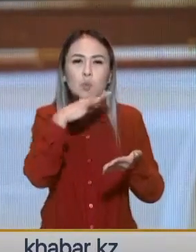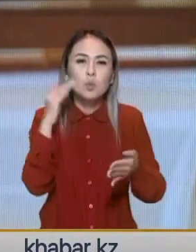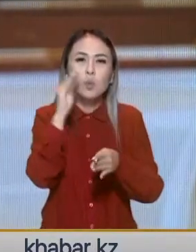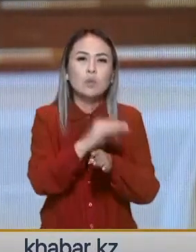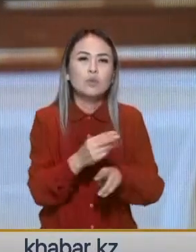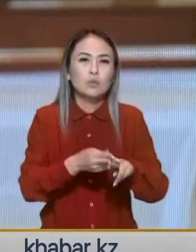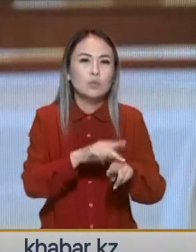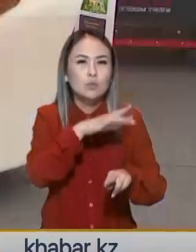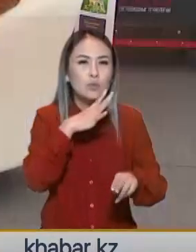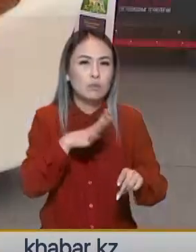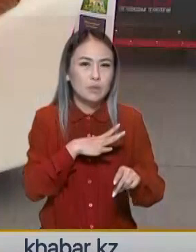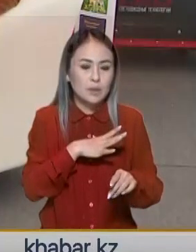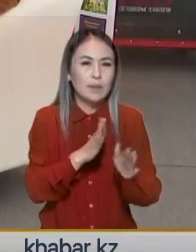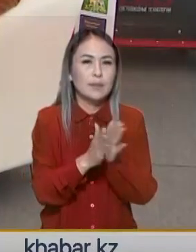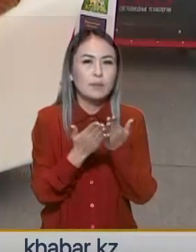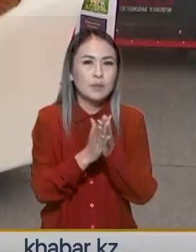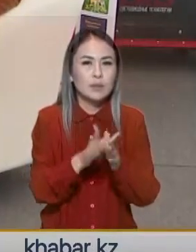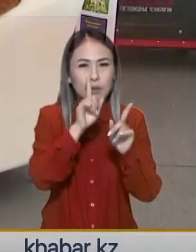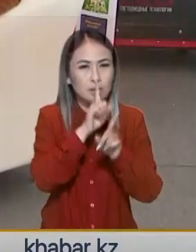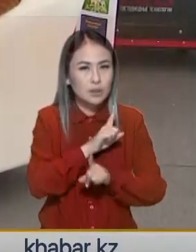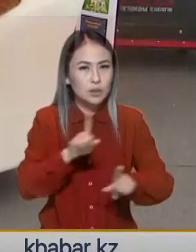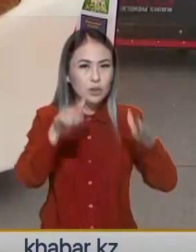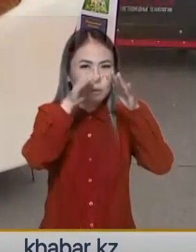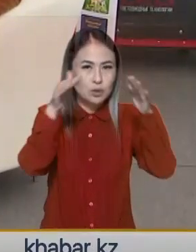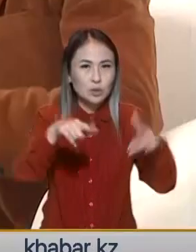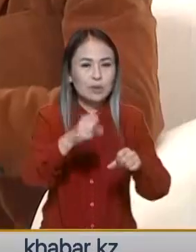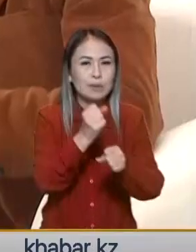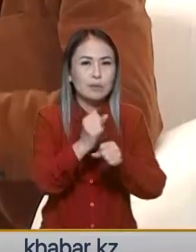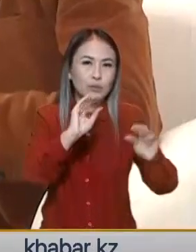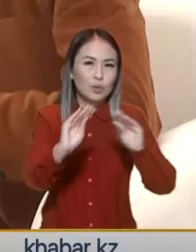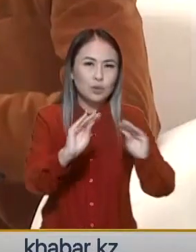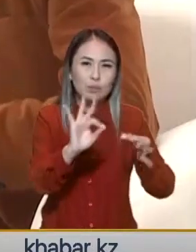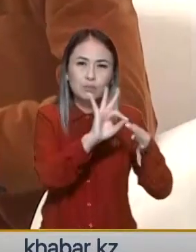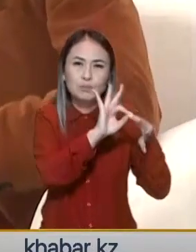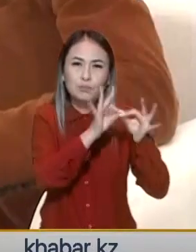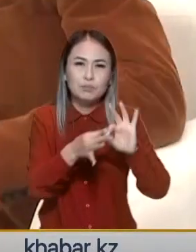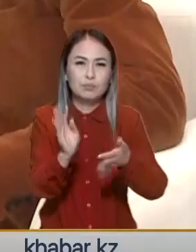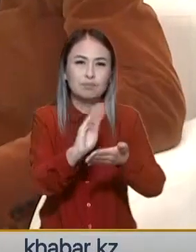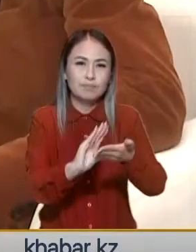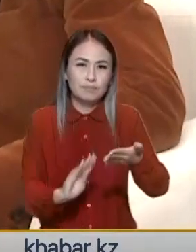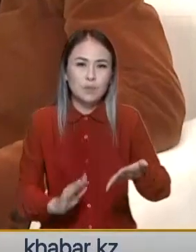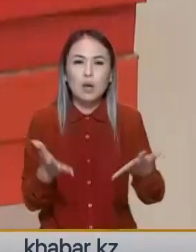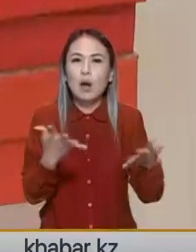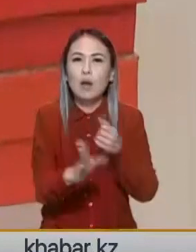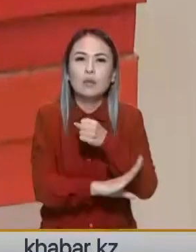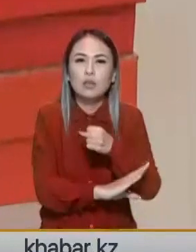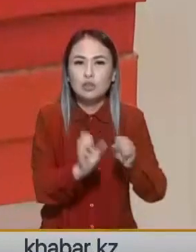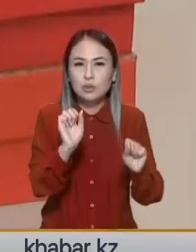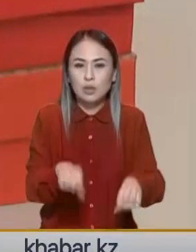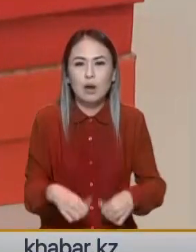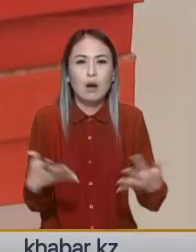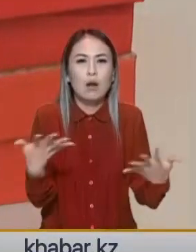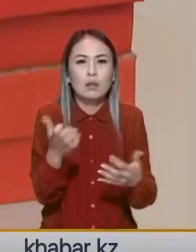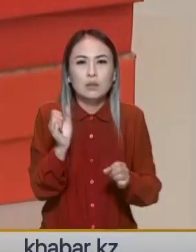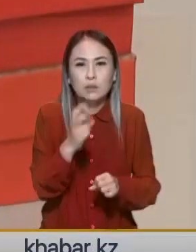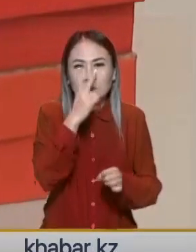де ондаған туындыға арқау болған. Бұл кітаптың ерекшелігі киіз үйдің жасалу жолы бүге шүгесіне дейін түгел сипатталады. Қандай ағаштан